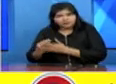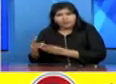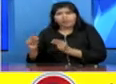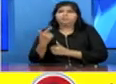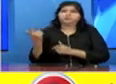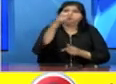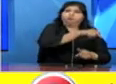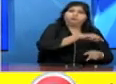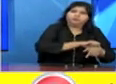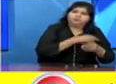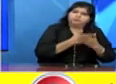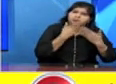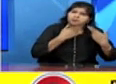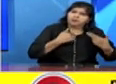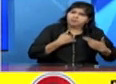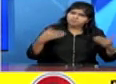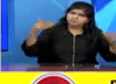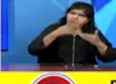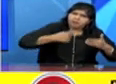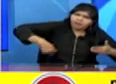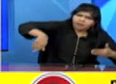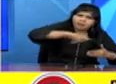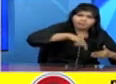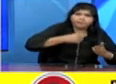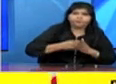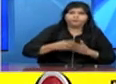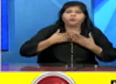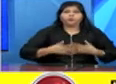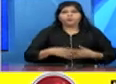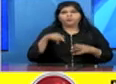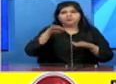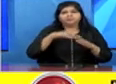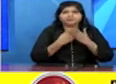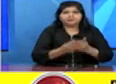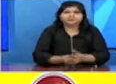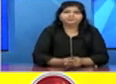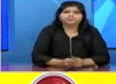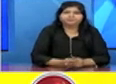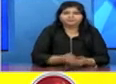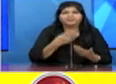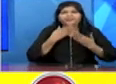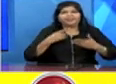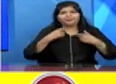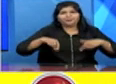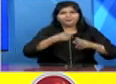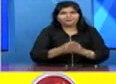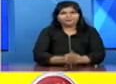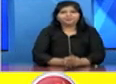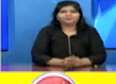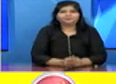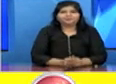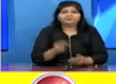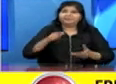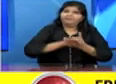जो मिले होंगे या जो सब टेस्ट है सब ईश्वर की दया से ठीक रहे। जी सर। चलिए, बहुत शुभकामनाएं सबको।